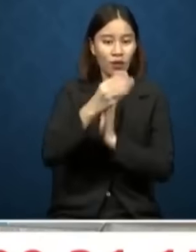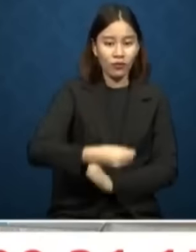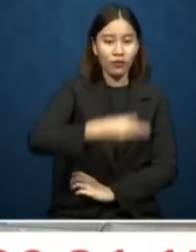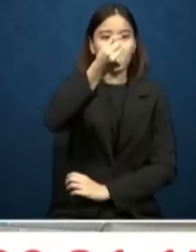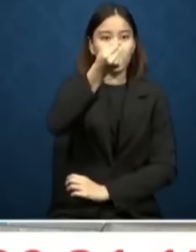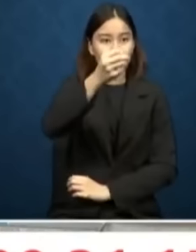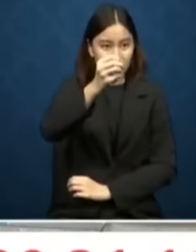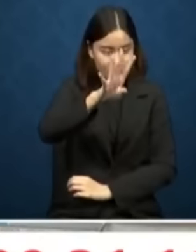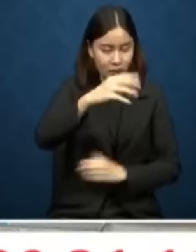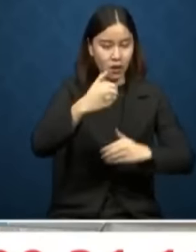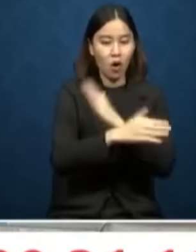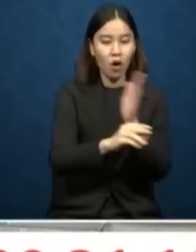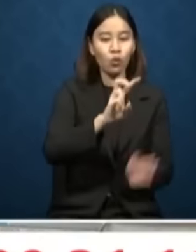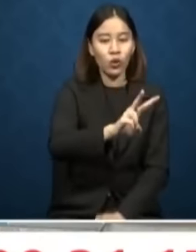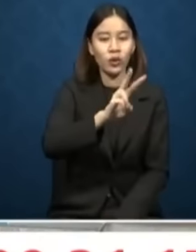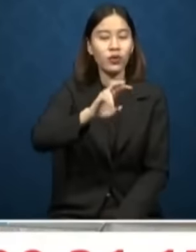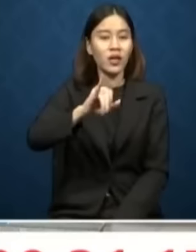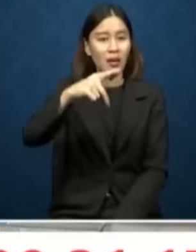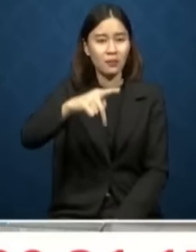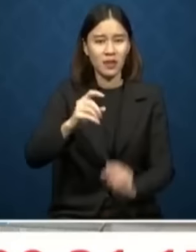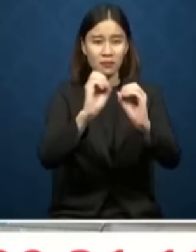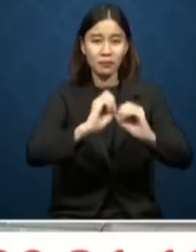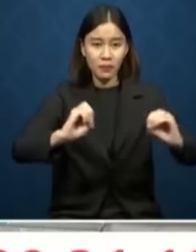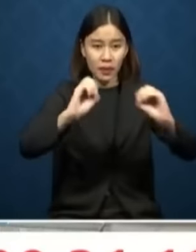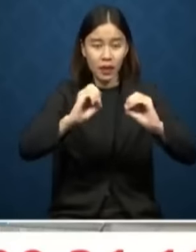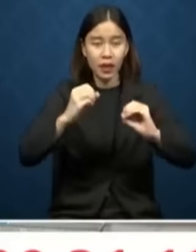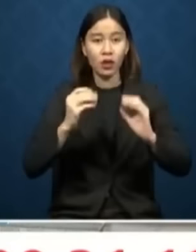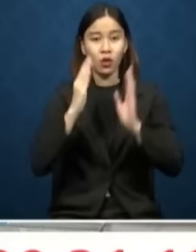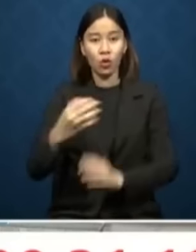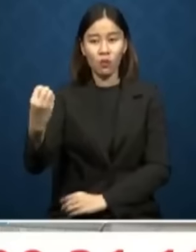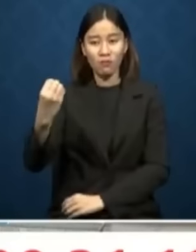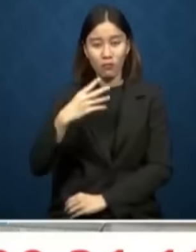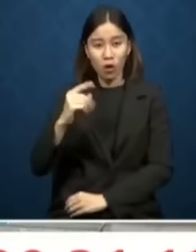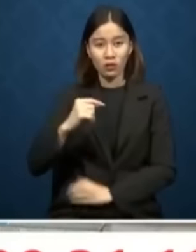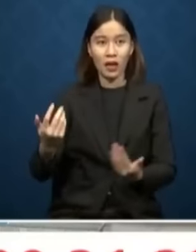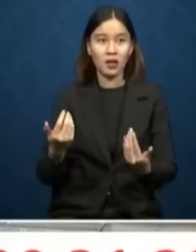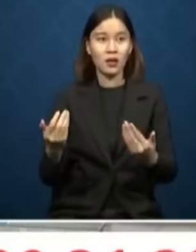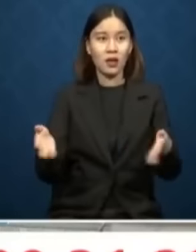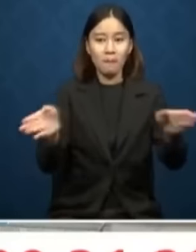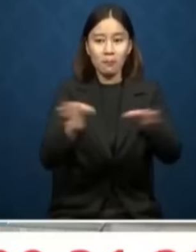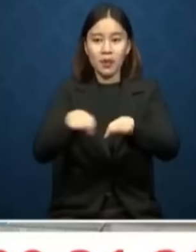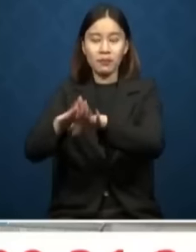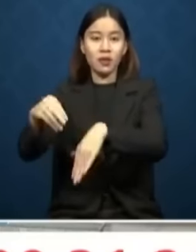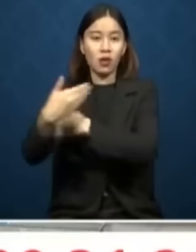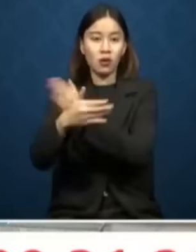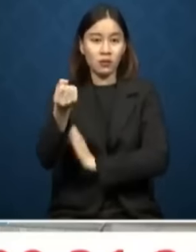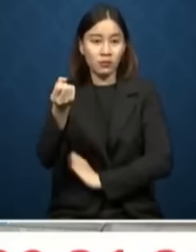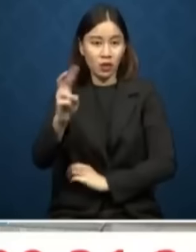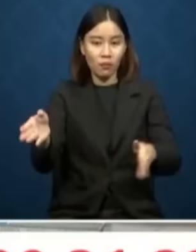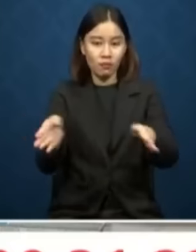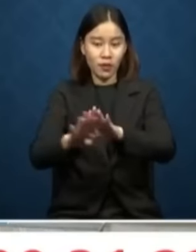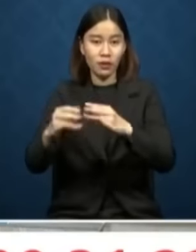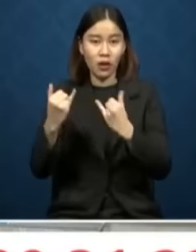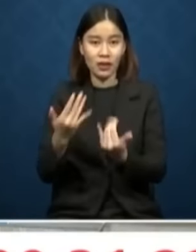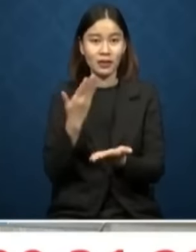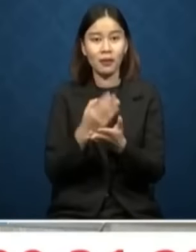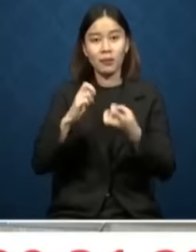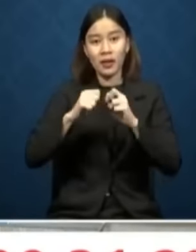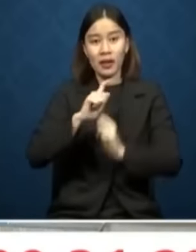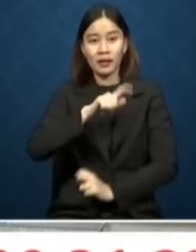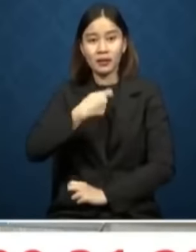อง VVIP ที่มีคนบอกผมว่าปิดไป12ห้องยังมีปัญหาเรื่องค่าใช้จ่ายนะ